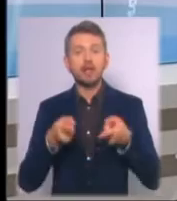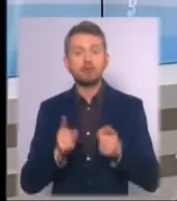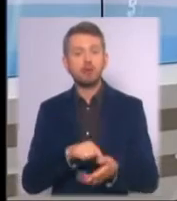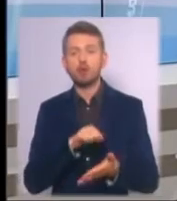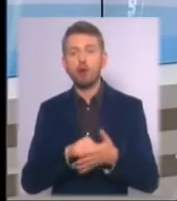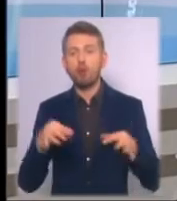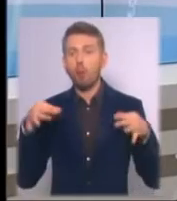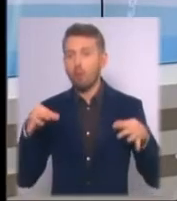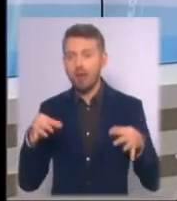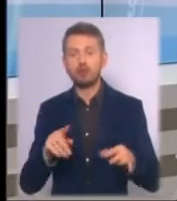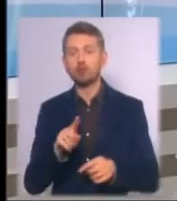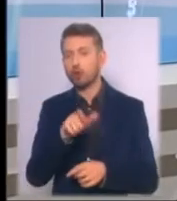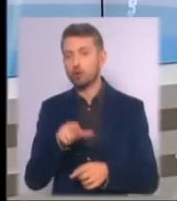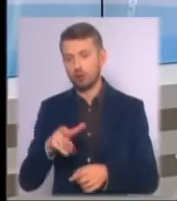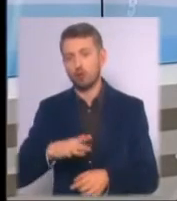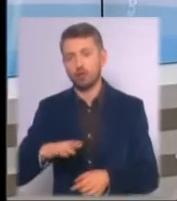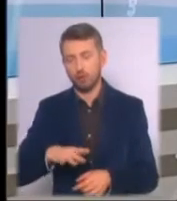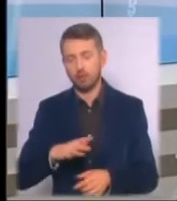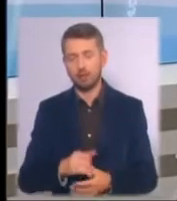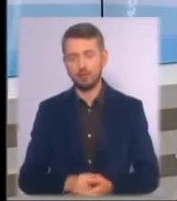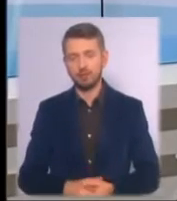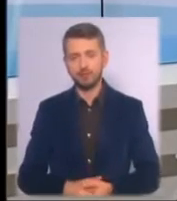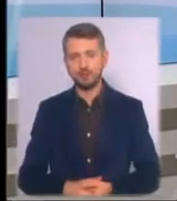та чого очікувати людям? Розбиралась Вероніка Секти.